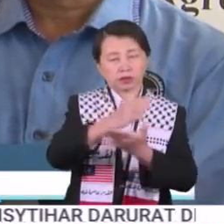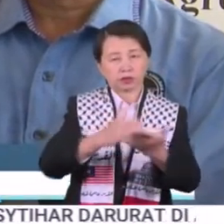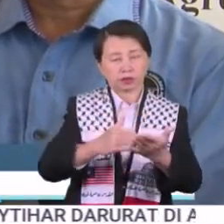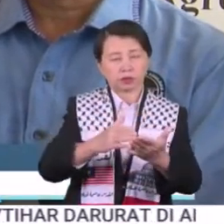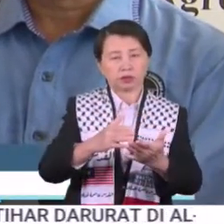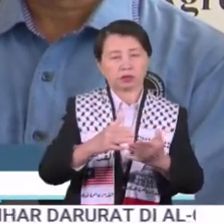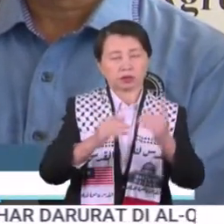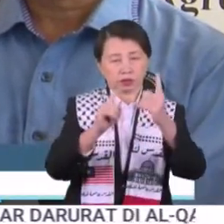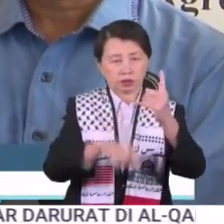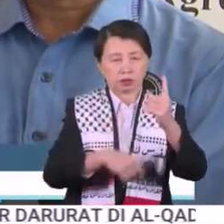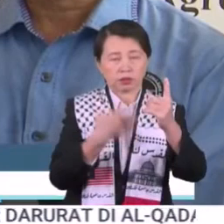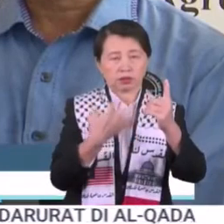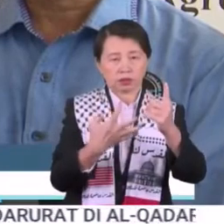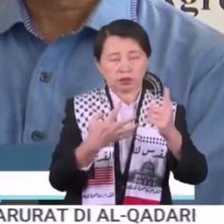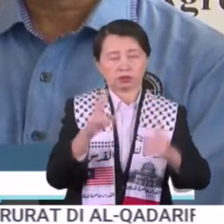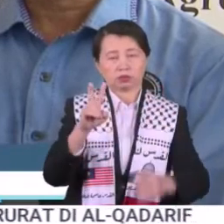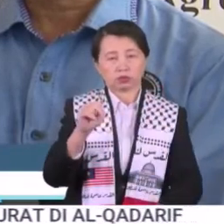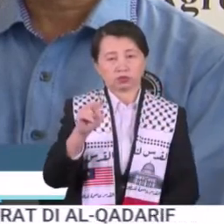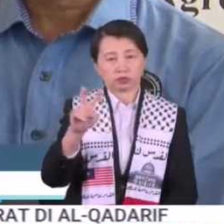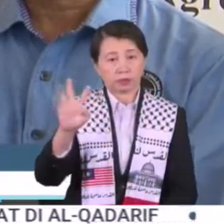suku pertama 2024.